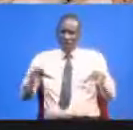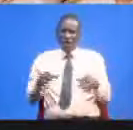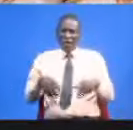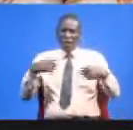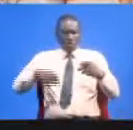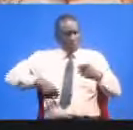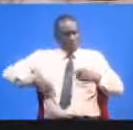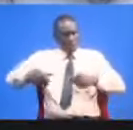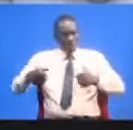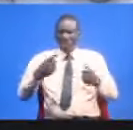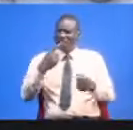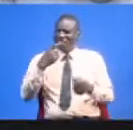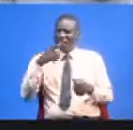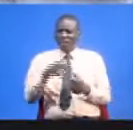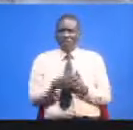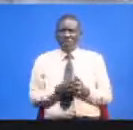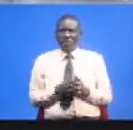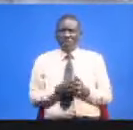watu wakiununua.